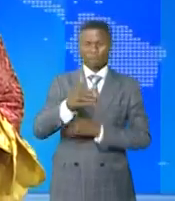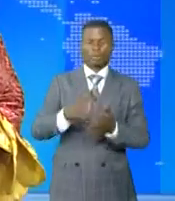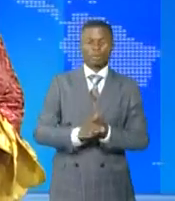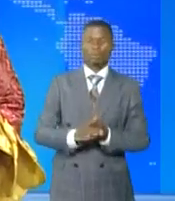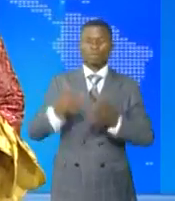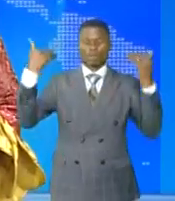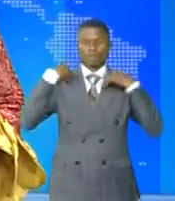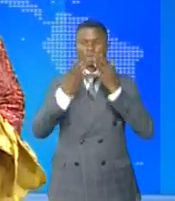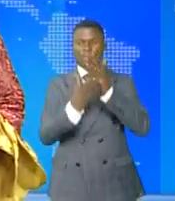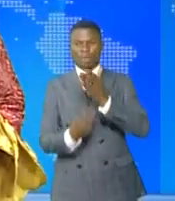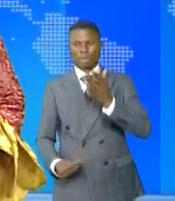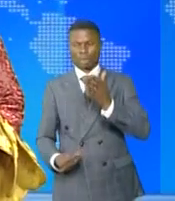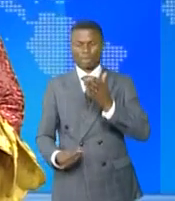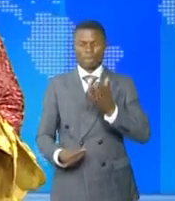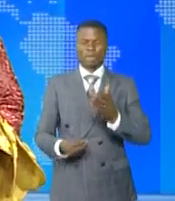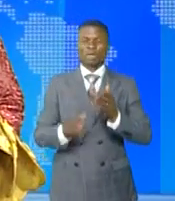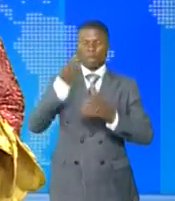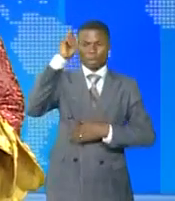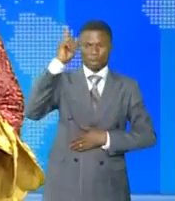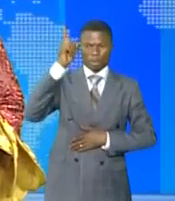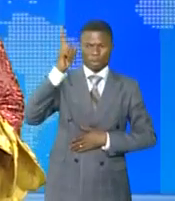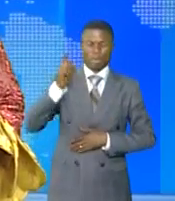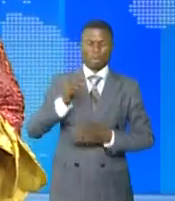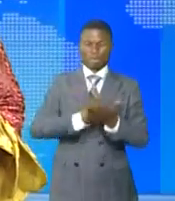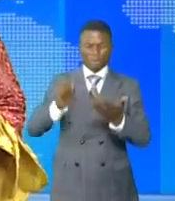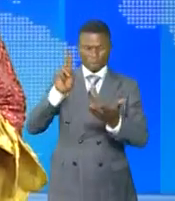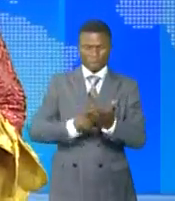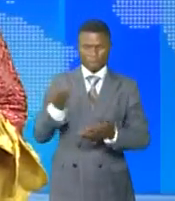le greffier principal Ngandou Kabundi Martin.